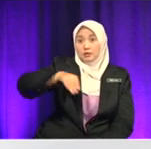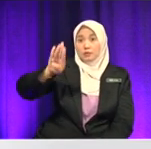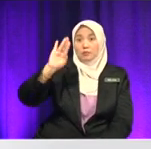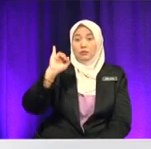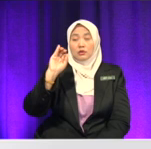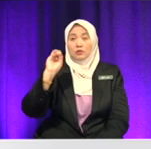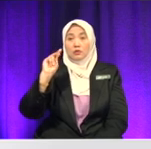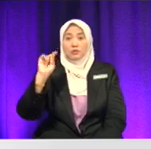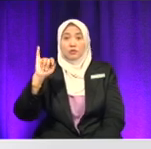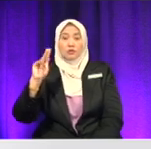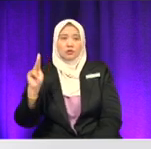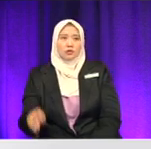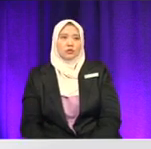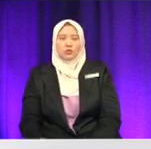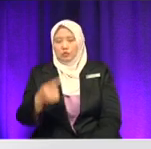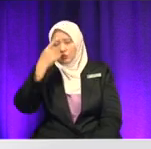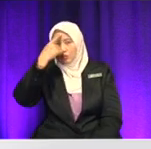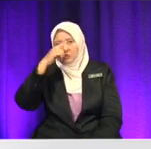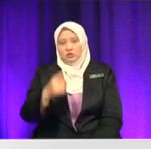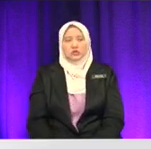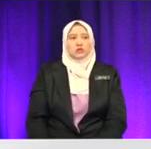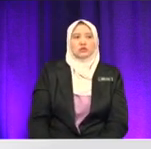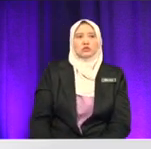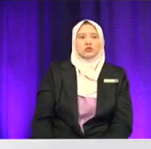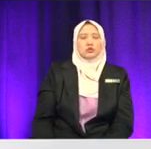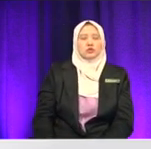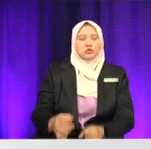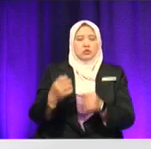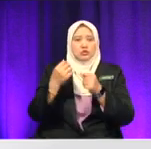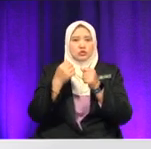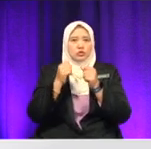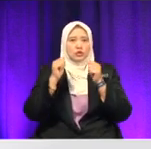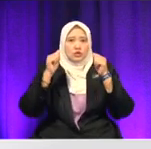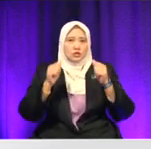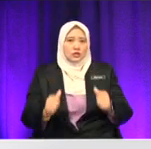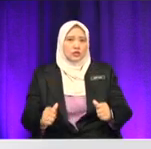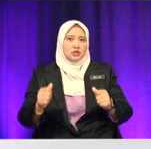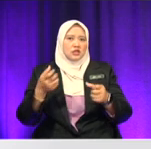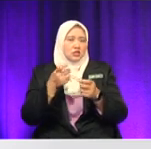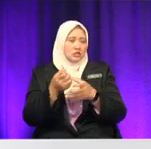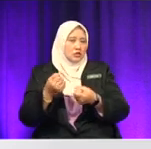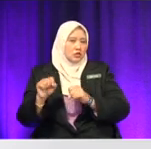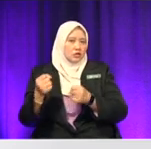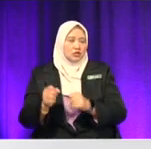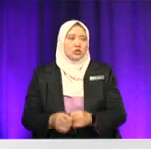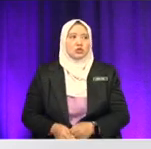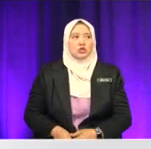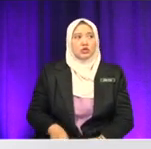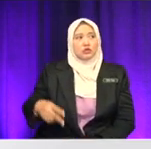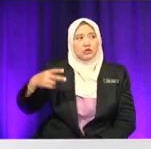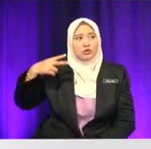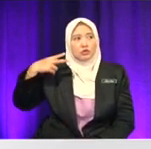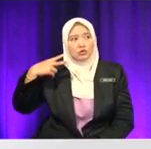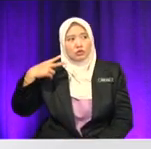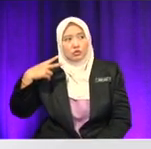untuk penyakit acid foot, kita boleh guna antifungal. Bagi penyakit kayak, kita boleh gunakan antiviral, cikgu. Okey,